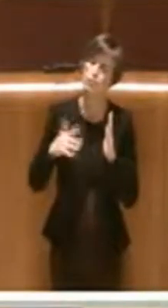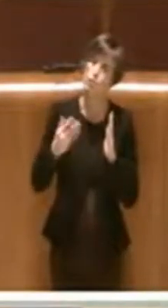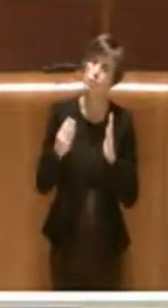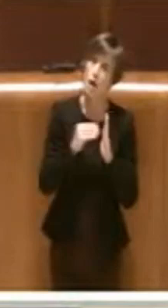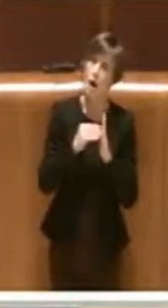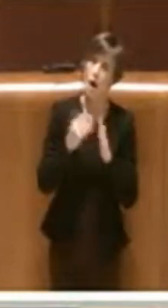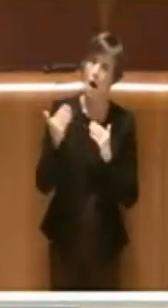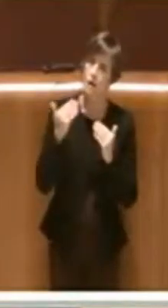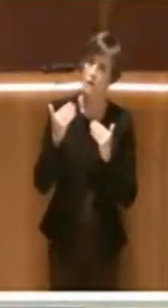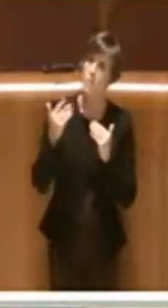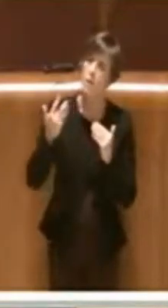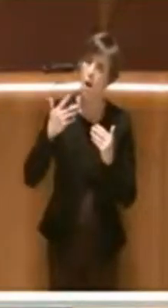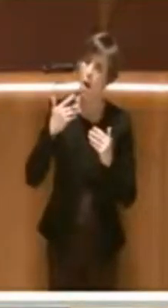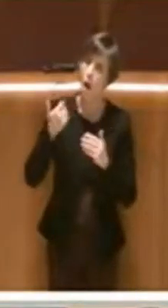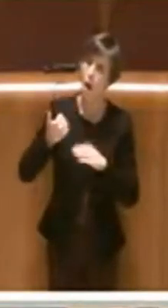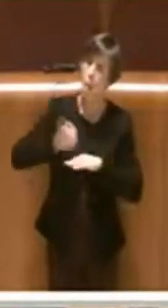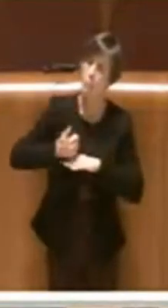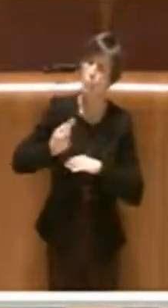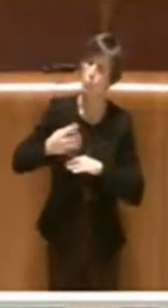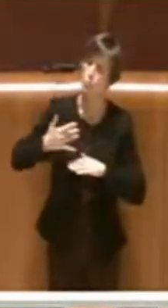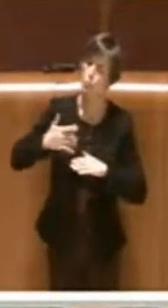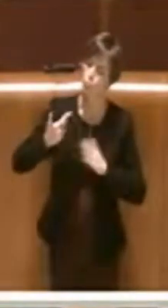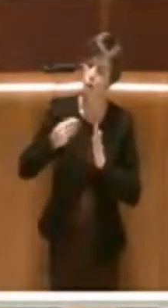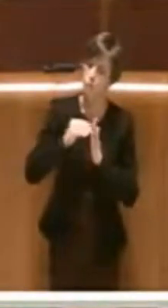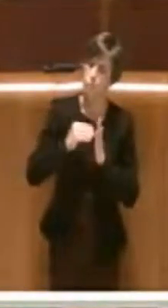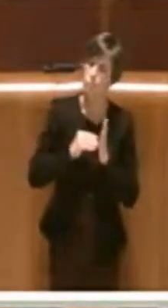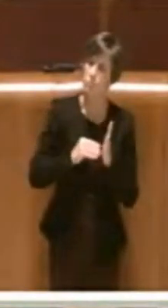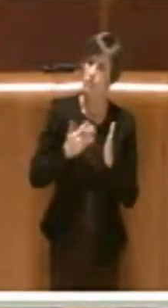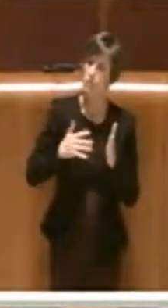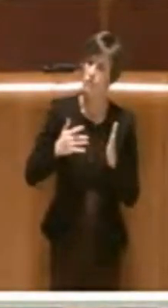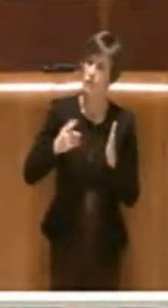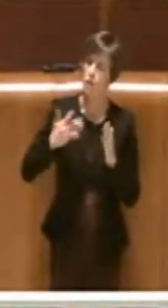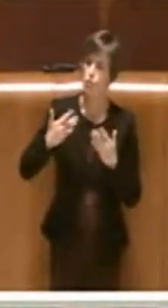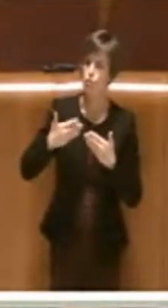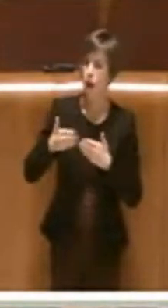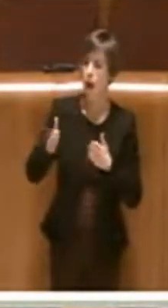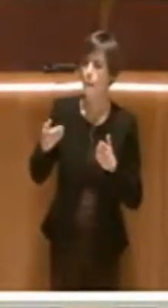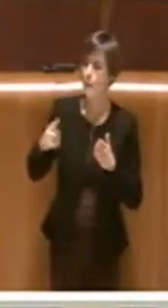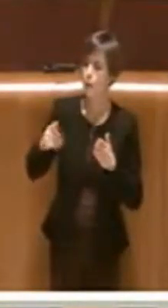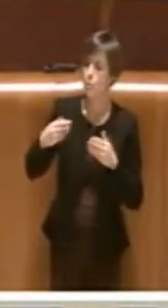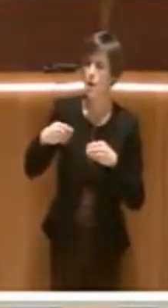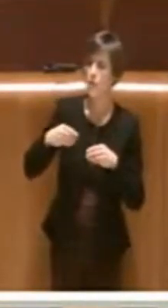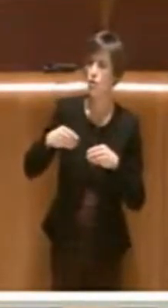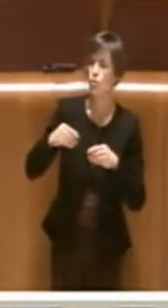quale abbiamo anche aperto e esteso a procedure partecipative non solo fisiche ma anche digitali. Grazie.